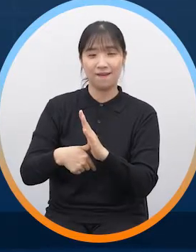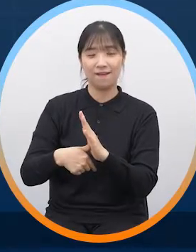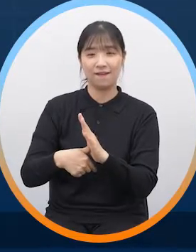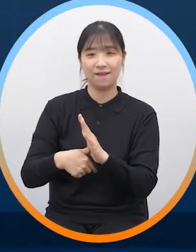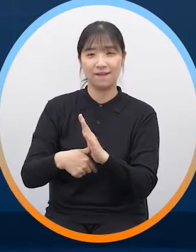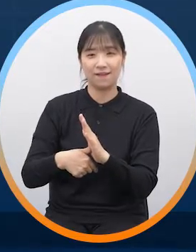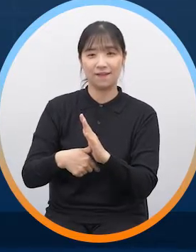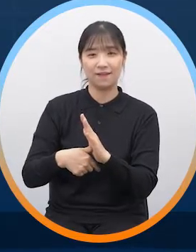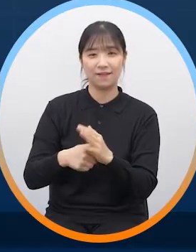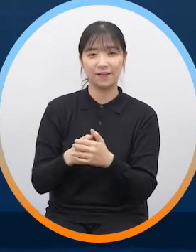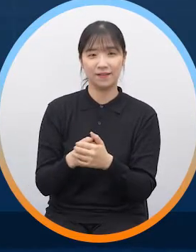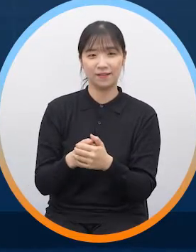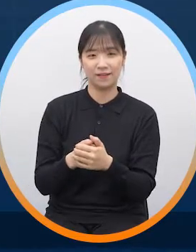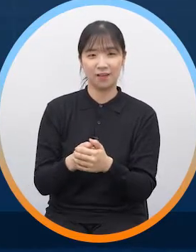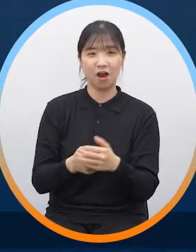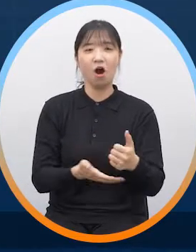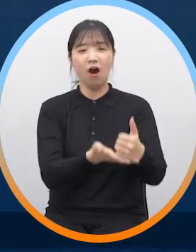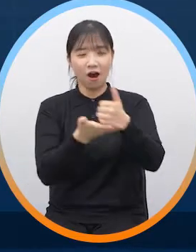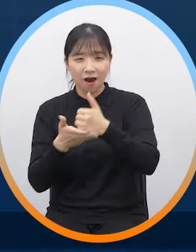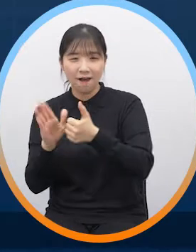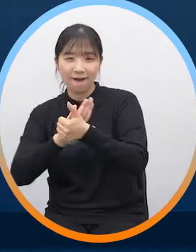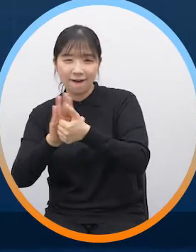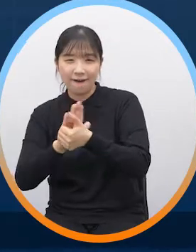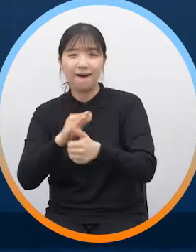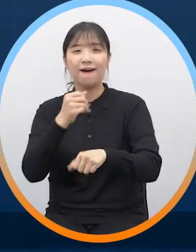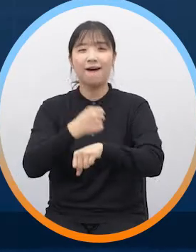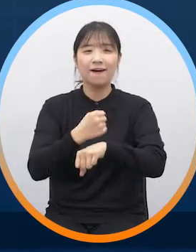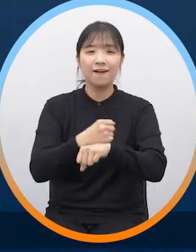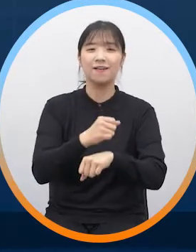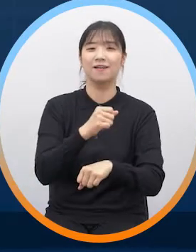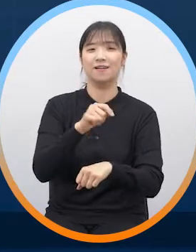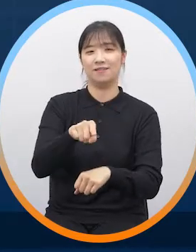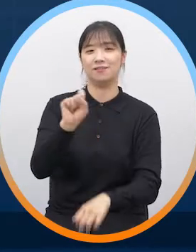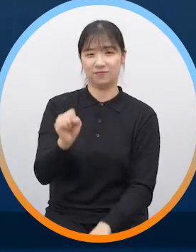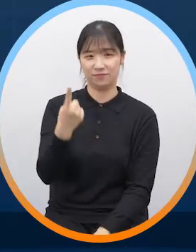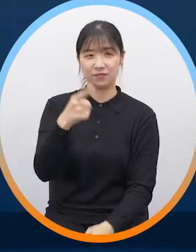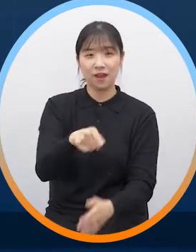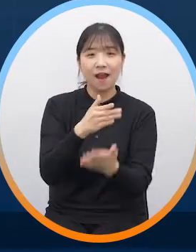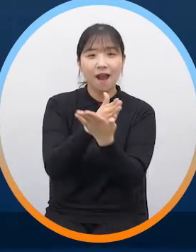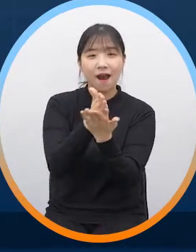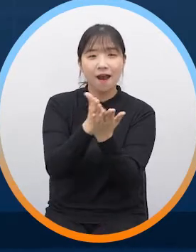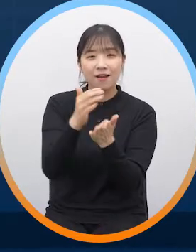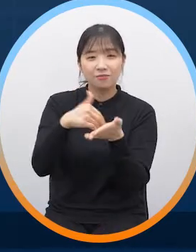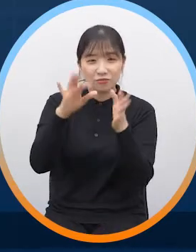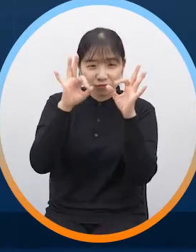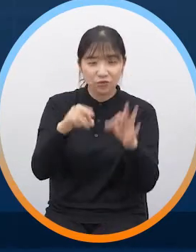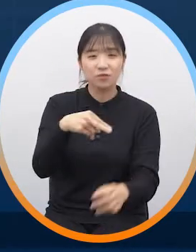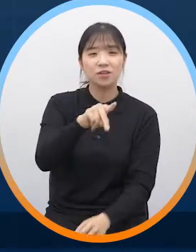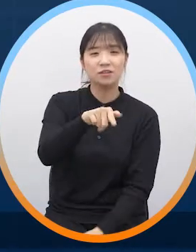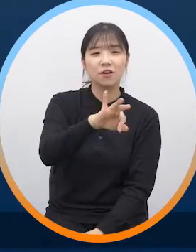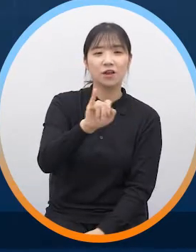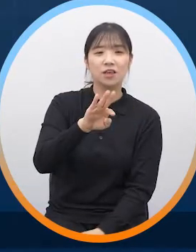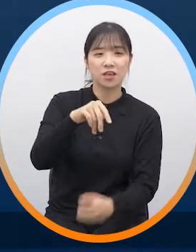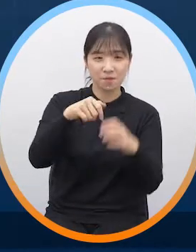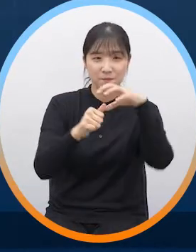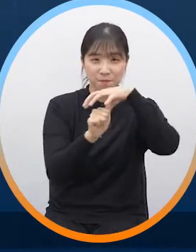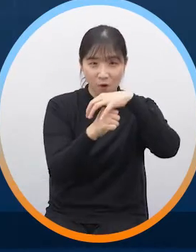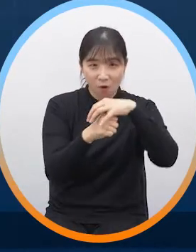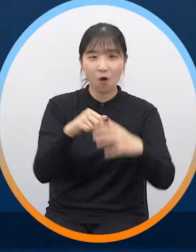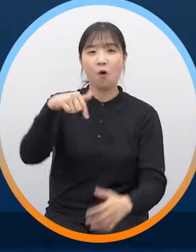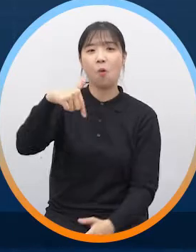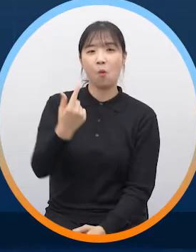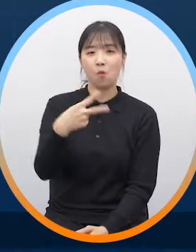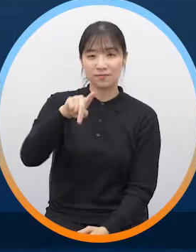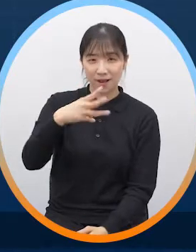하러 갔을 때 대접한 데서 유래를 합니다. 그 가지수를 한번 보면 서기버섯,